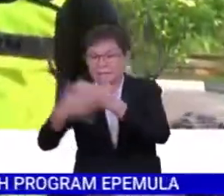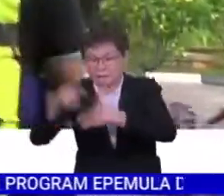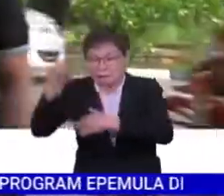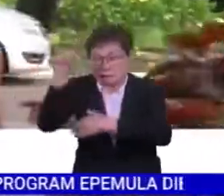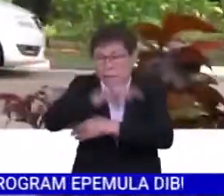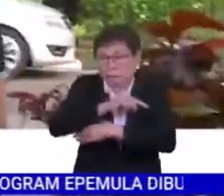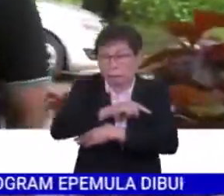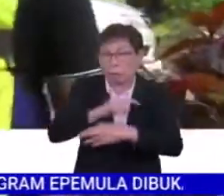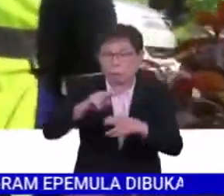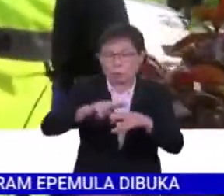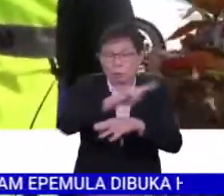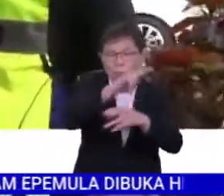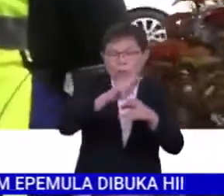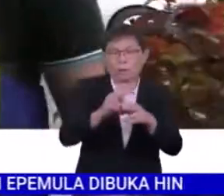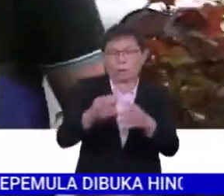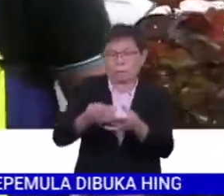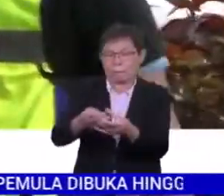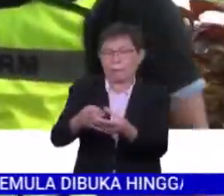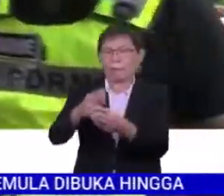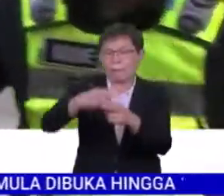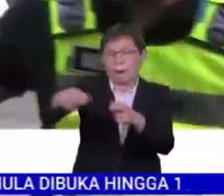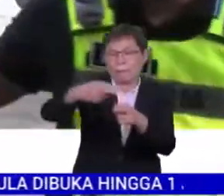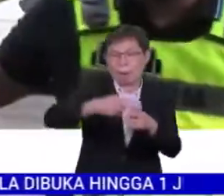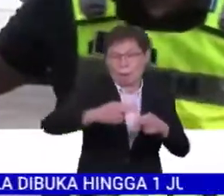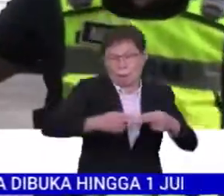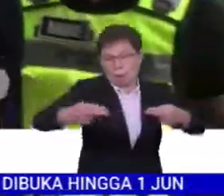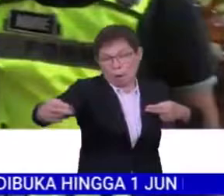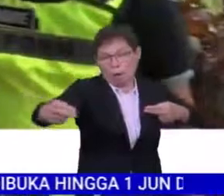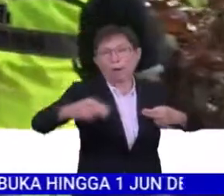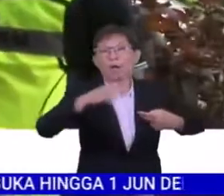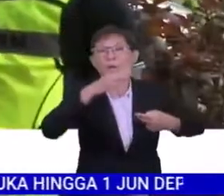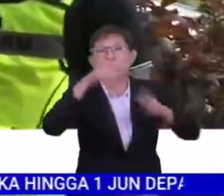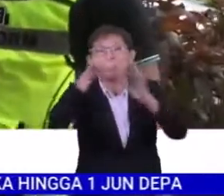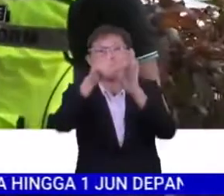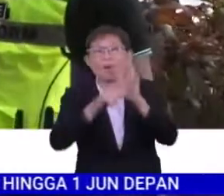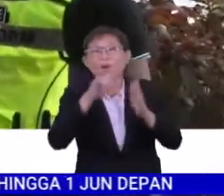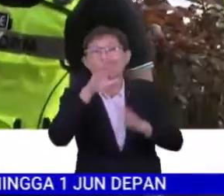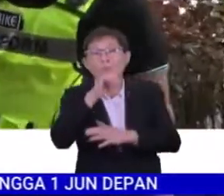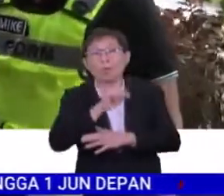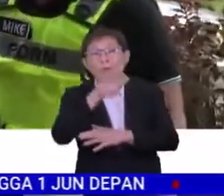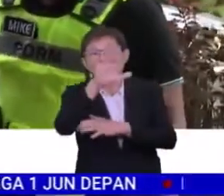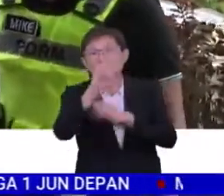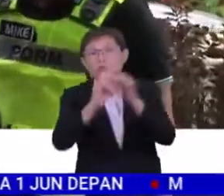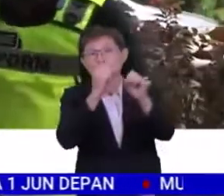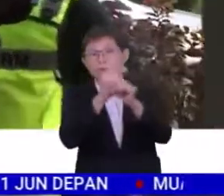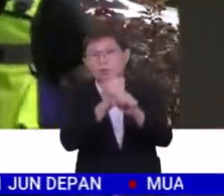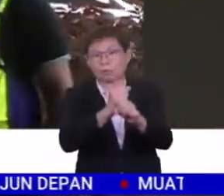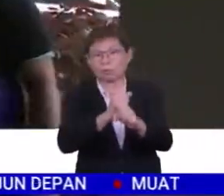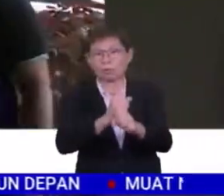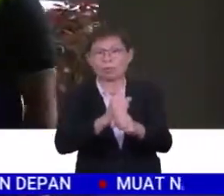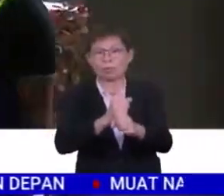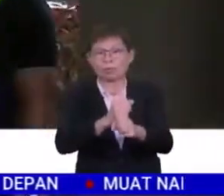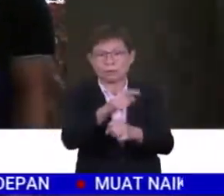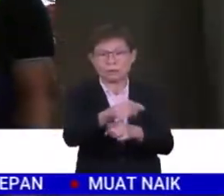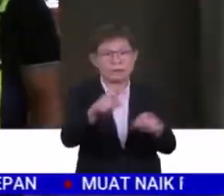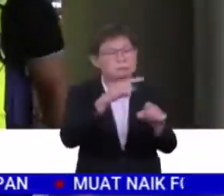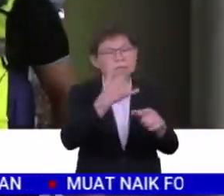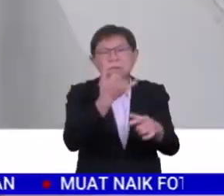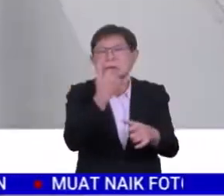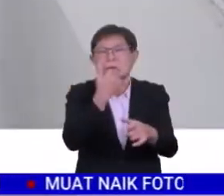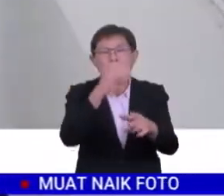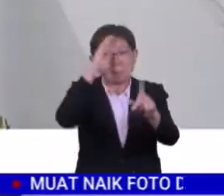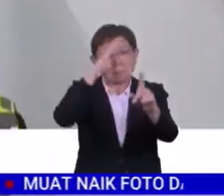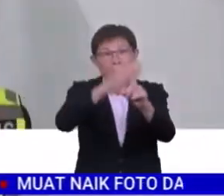Parang Panjang terhadap ibu mertuanya fase asyik 57 tahun kedua juga didakwa melakukan kesalahan sama bagi